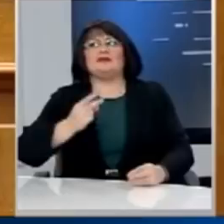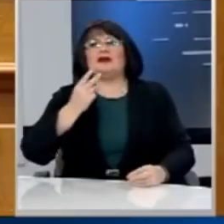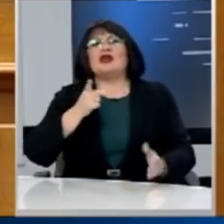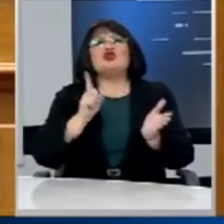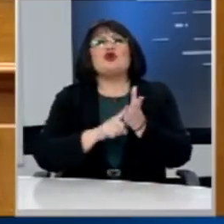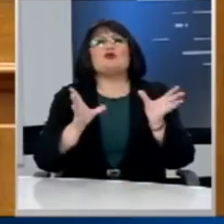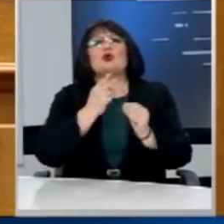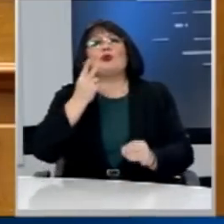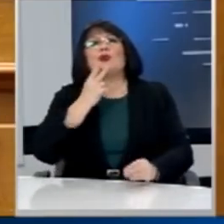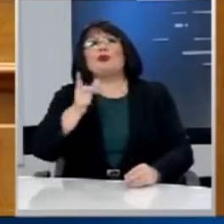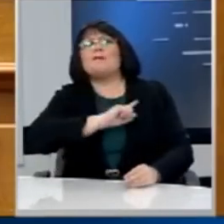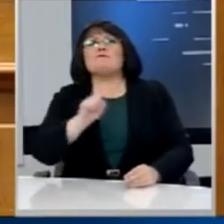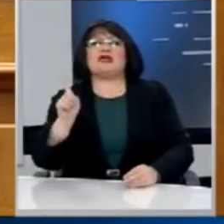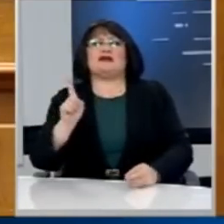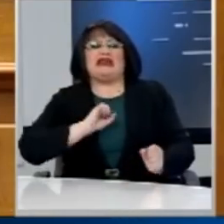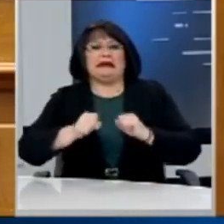αντικαπνιστικού νόμου.